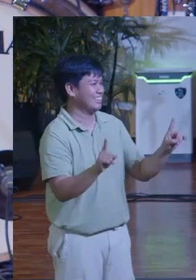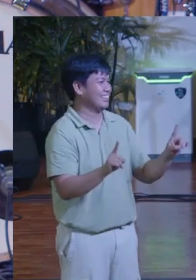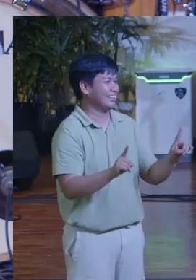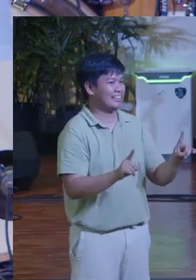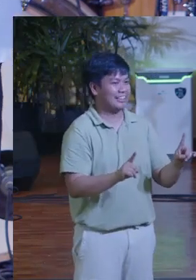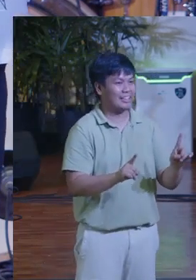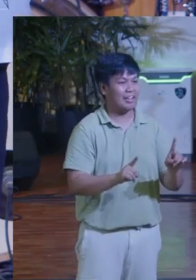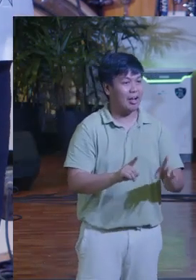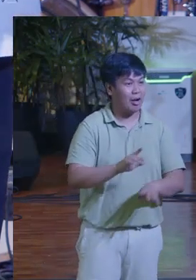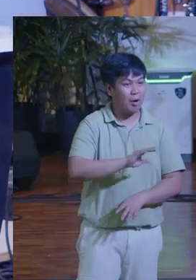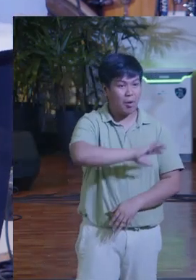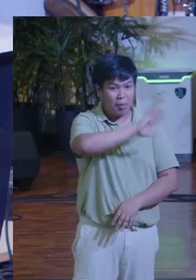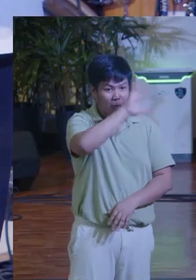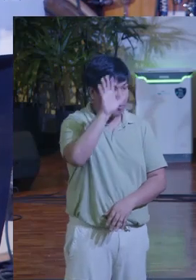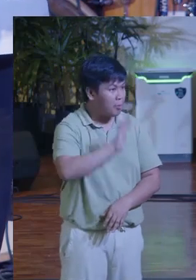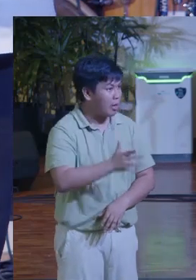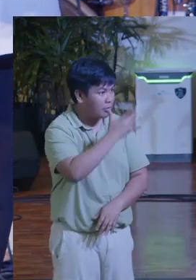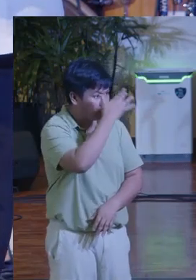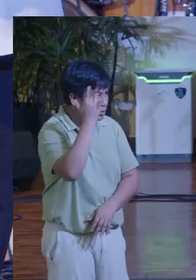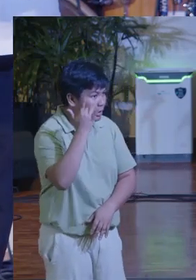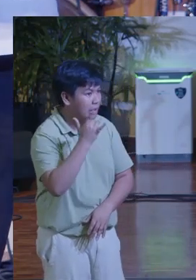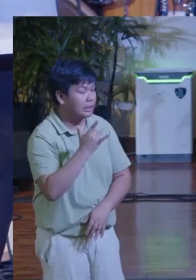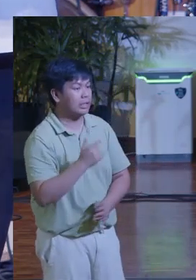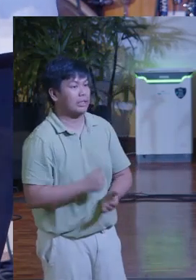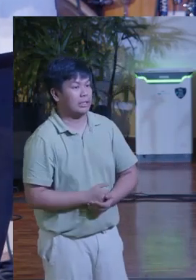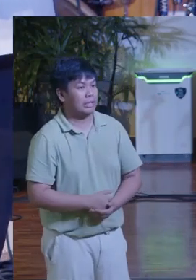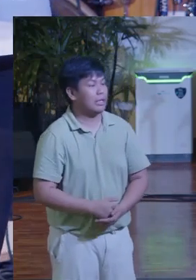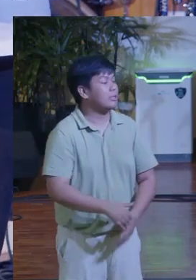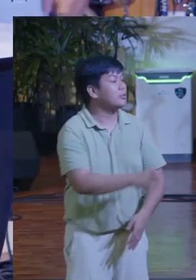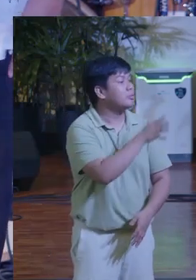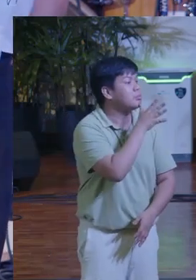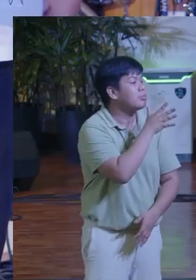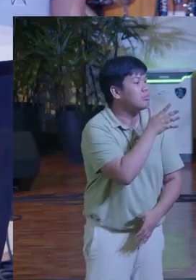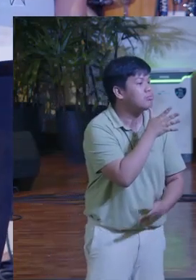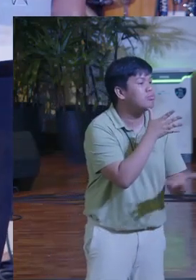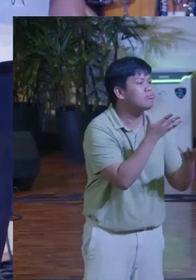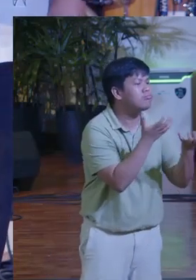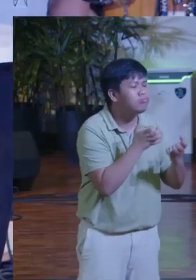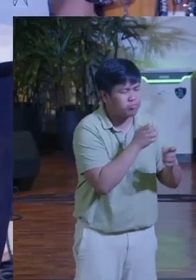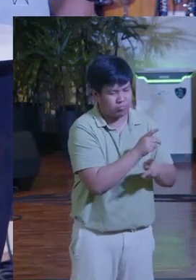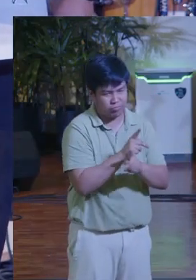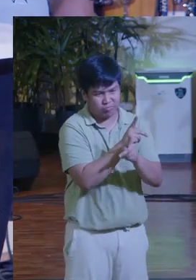huwag natin tawaran yung ganong klaseng mga ginagawa ng ating mga ina.